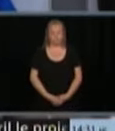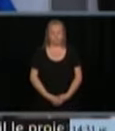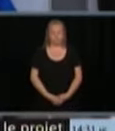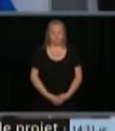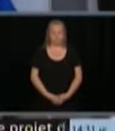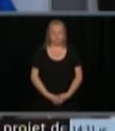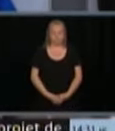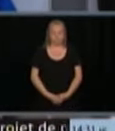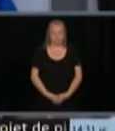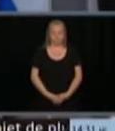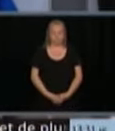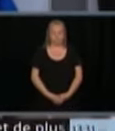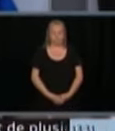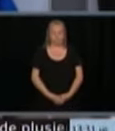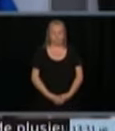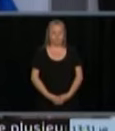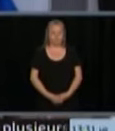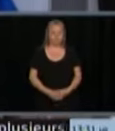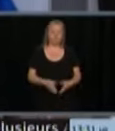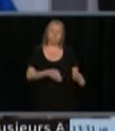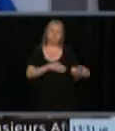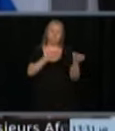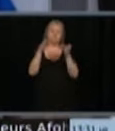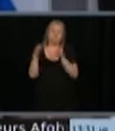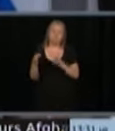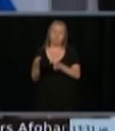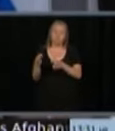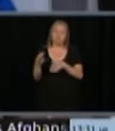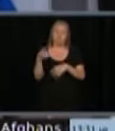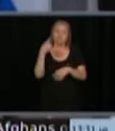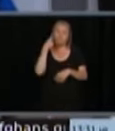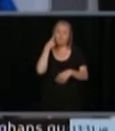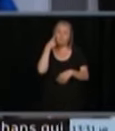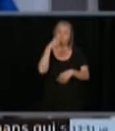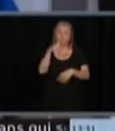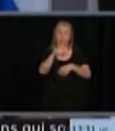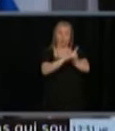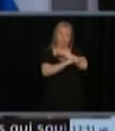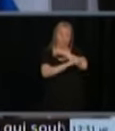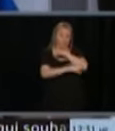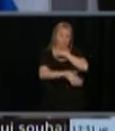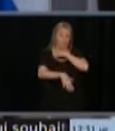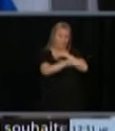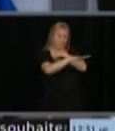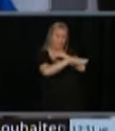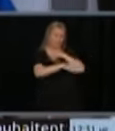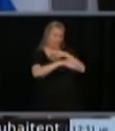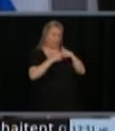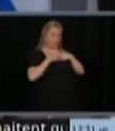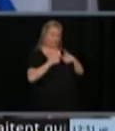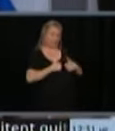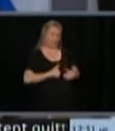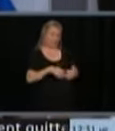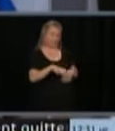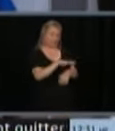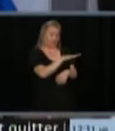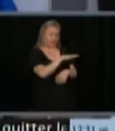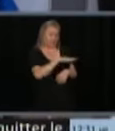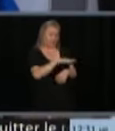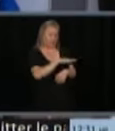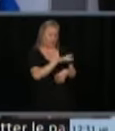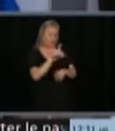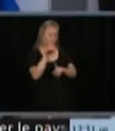sur le réseau, les employés du réseau de la santé, est-ce qu'il faut comprendre que, parce que je crois que ceux qui ne sont pas vaccinés se font déjà